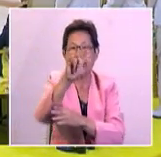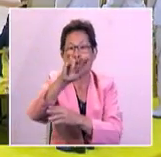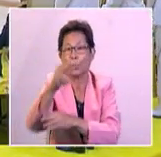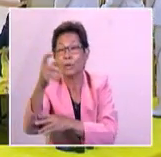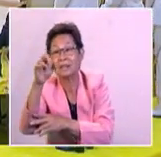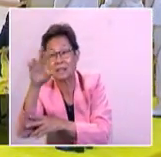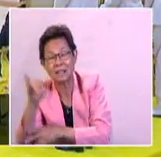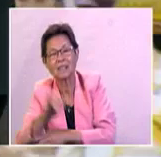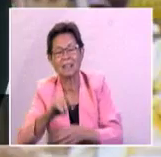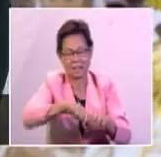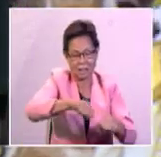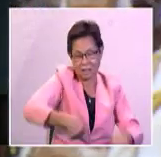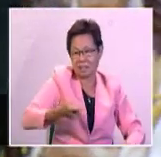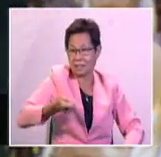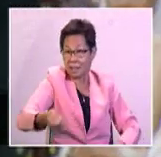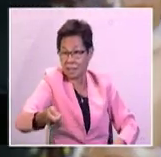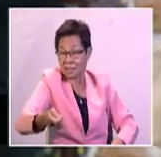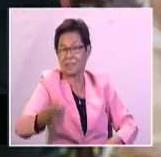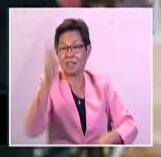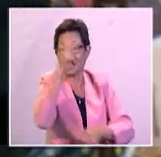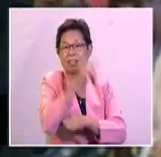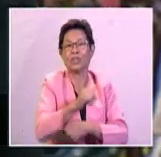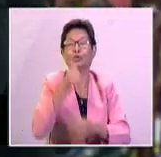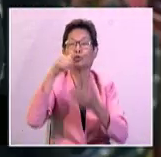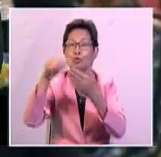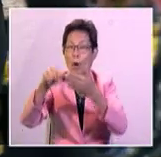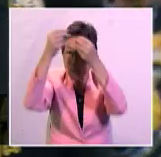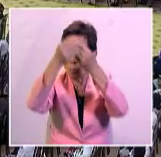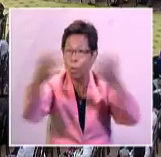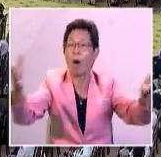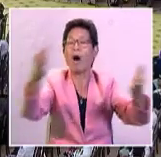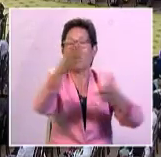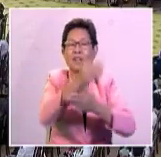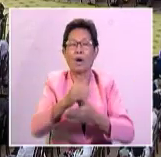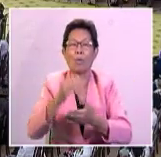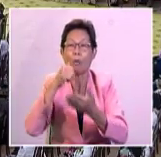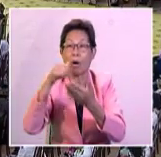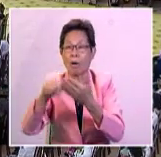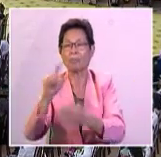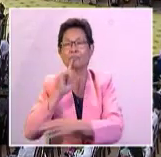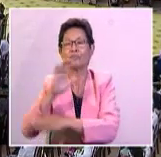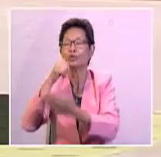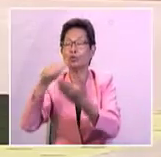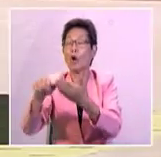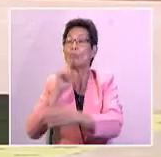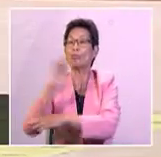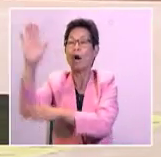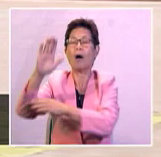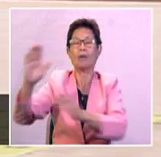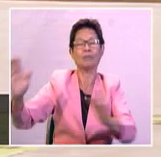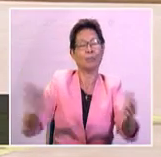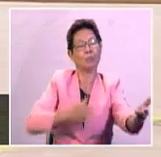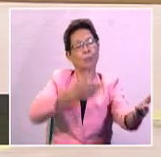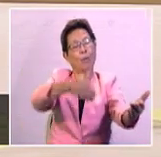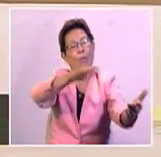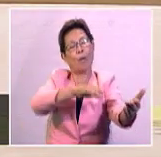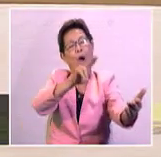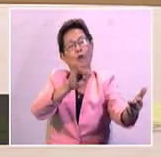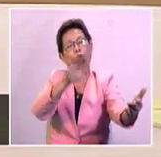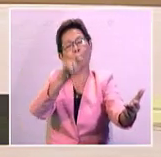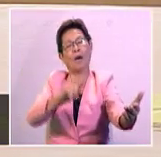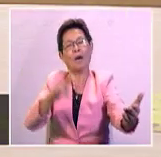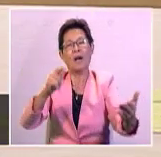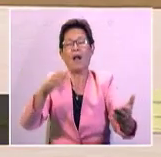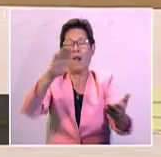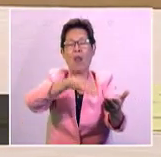termasuk keris kerajaan, surat pengisytiharan dan warkah ikrar yang diiringi paluan nobat lagu Menjunjung